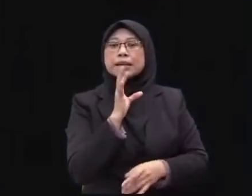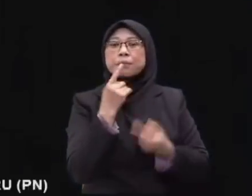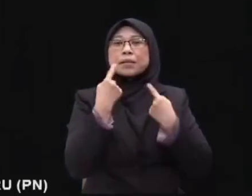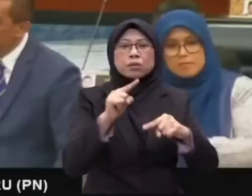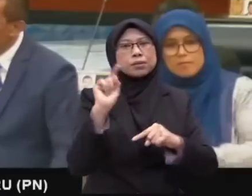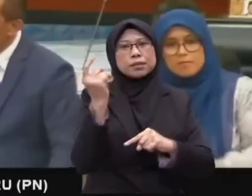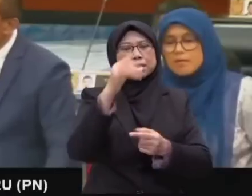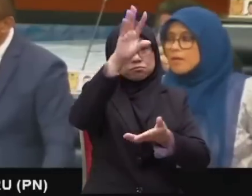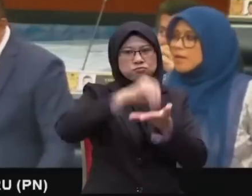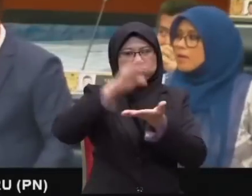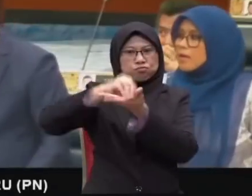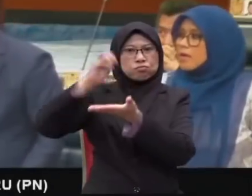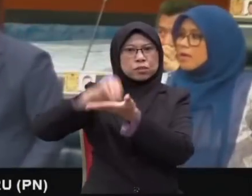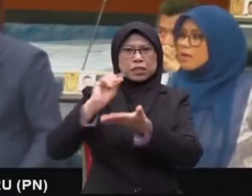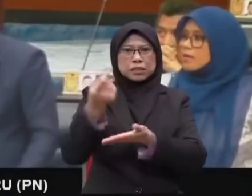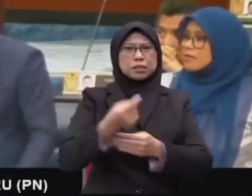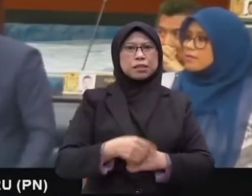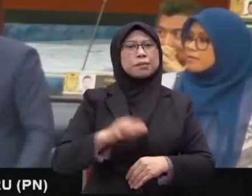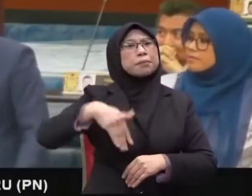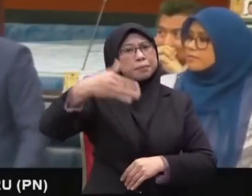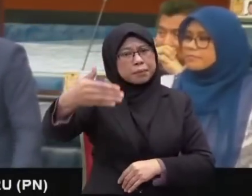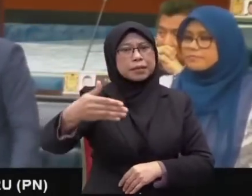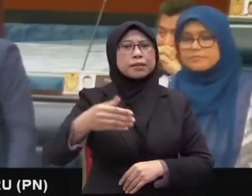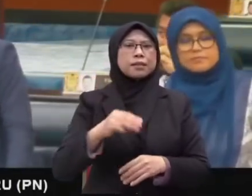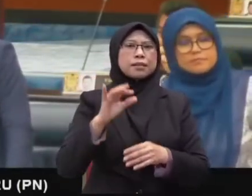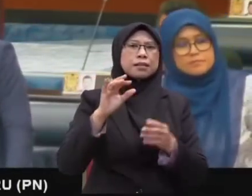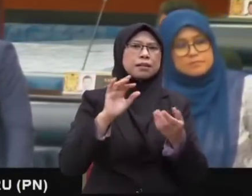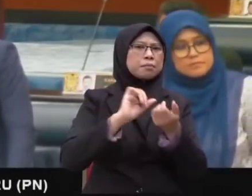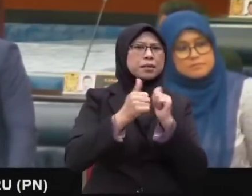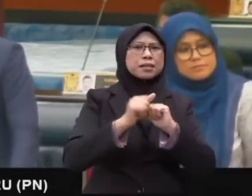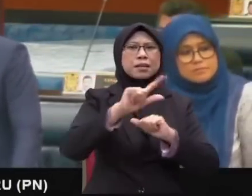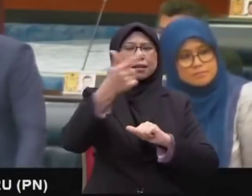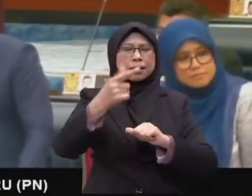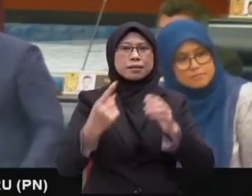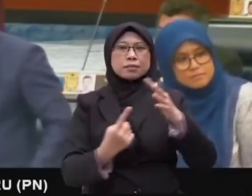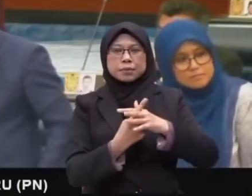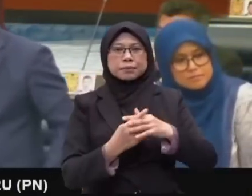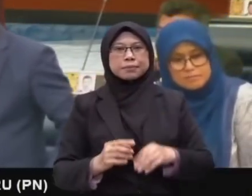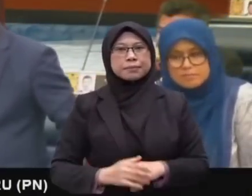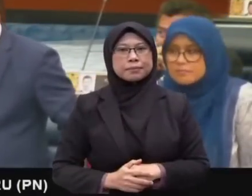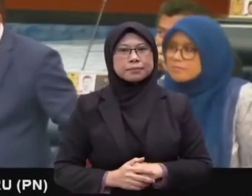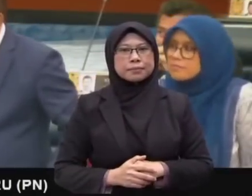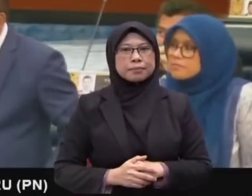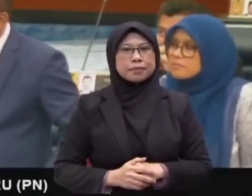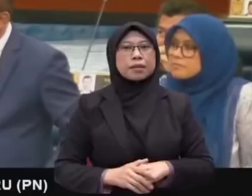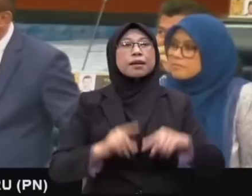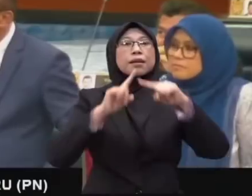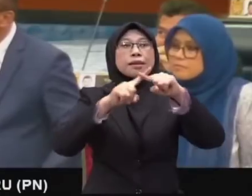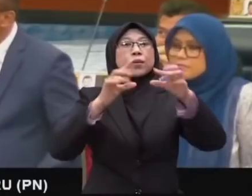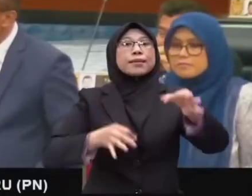proceeding. Selepas ini ada lagi isu-isu lain yang dibangkitkan. Bukan perbahasan dalam Dewan. Baik.